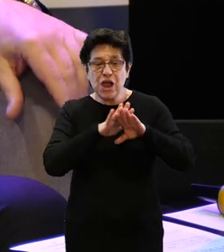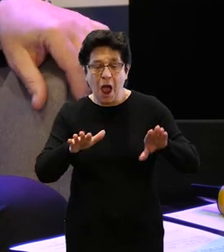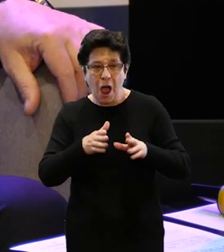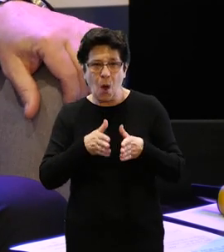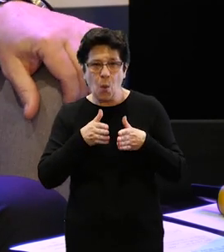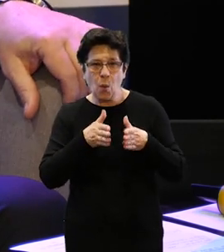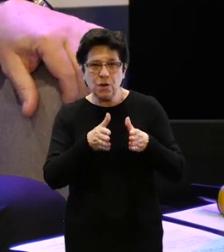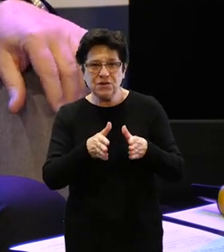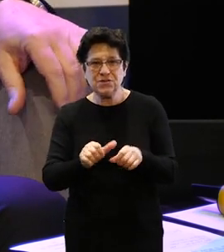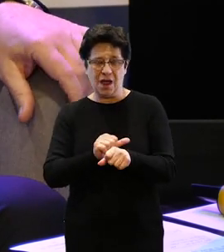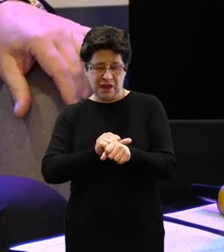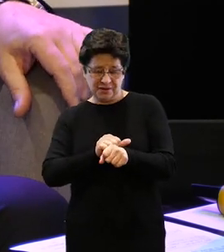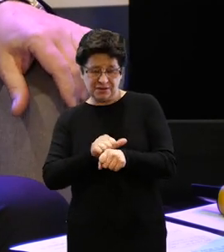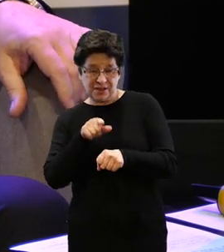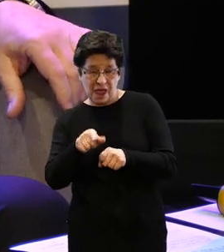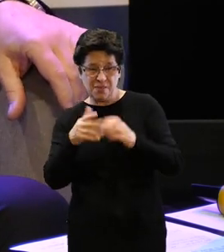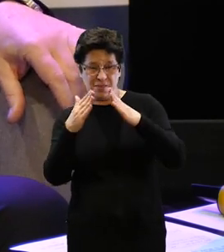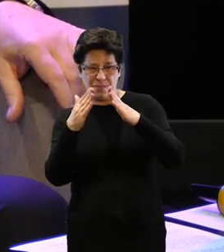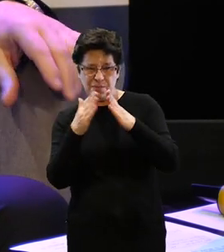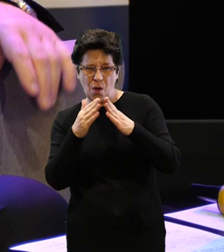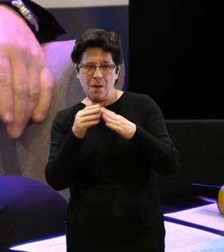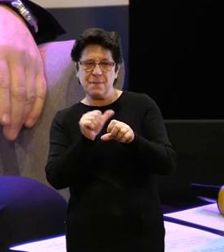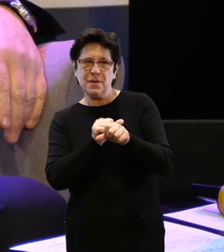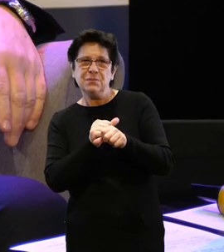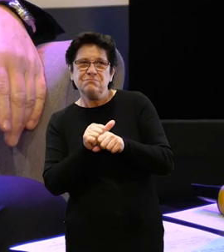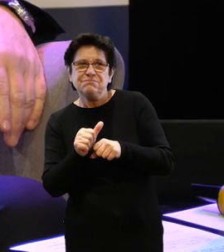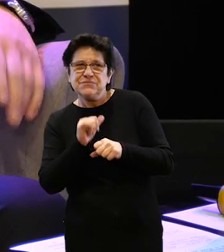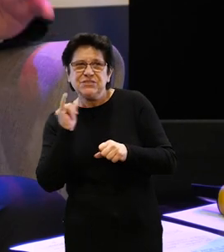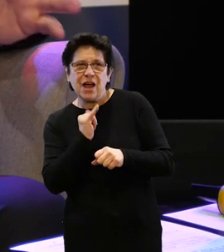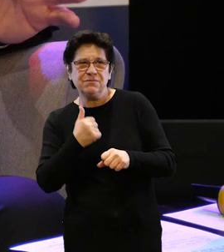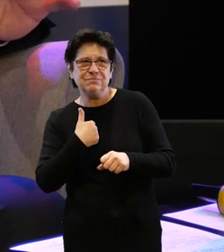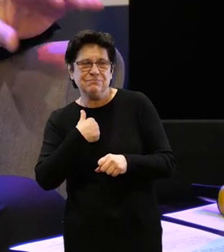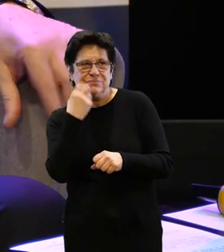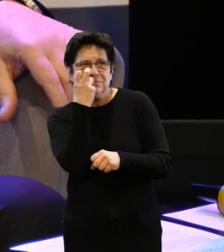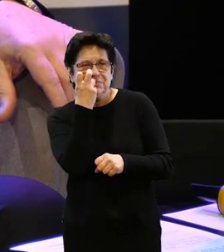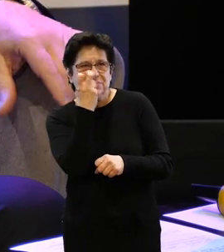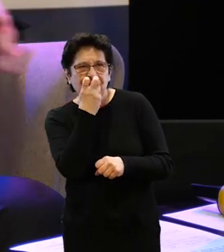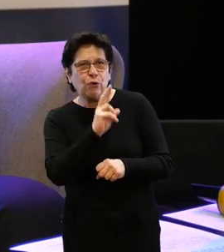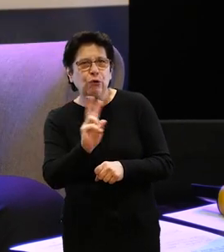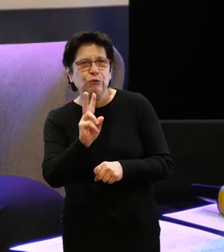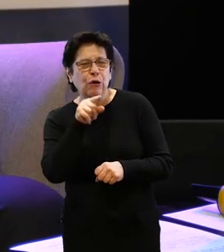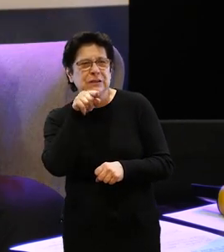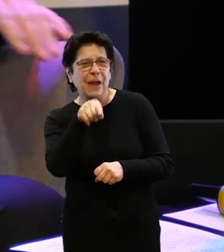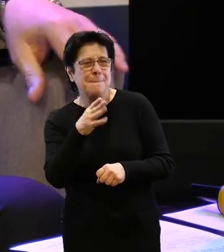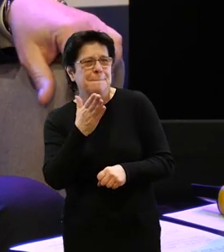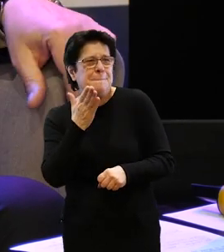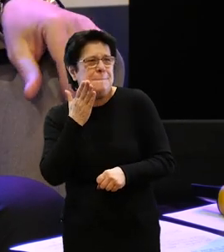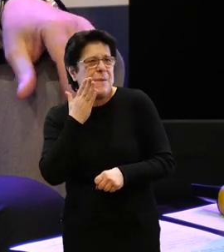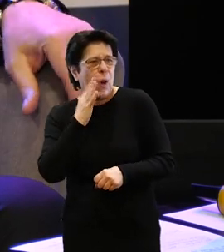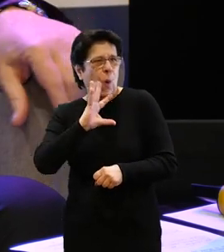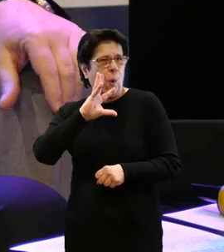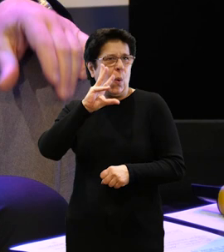Wanda W każdym razie ten dom zawsze wzbudzał moje zainteresowania byłem ciekawy Kto tam mieszkał tam taki